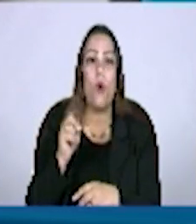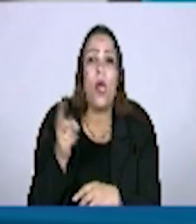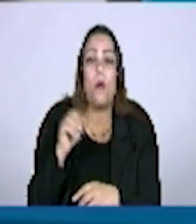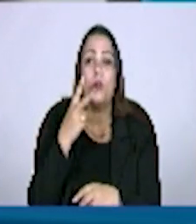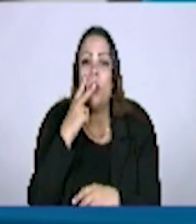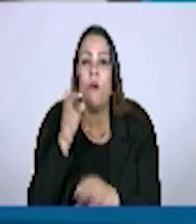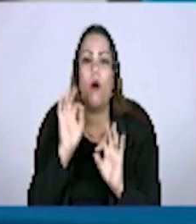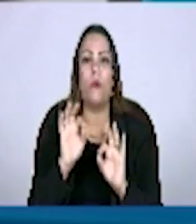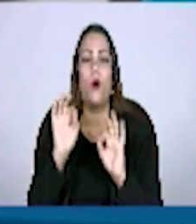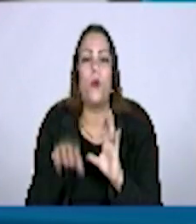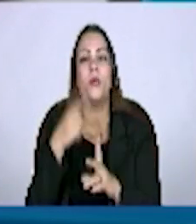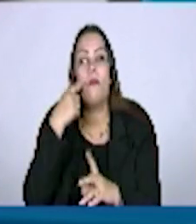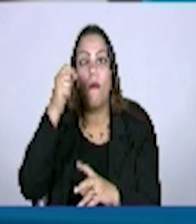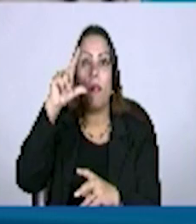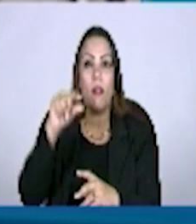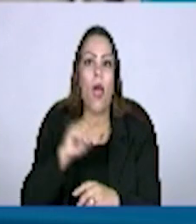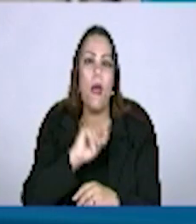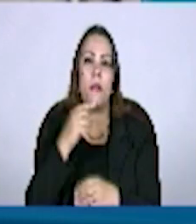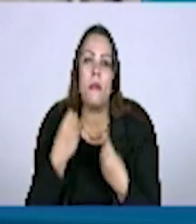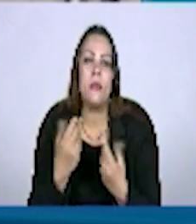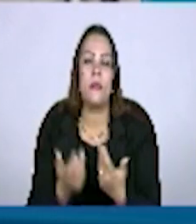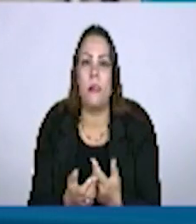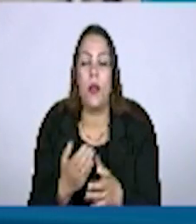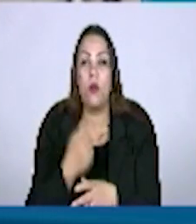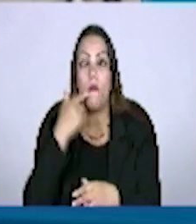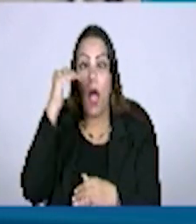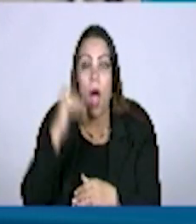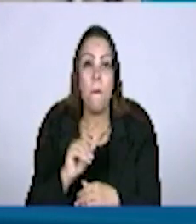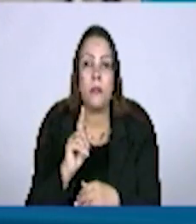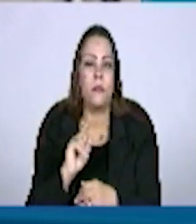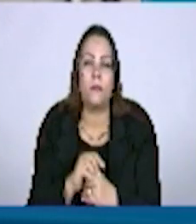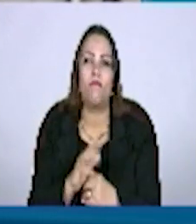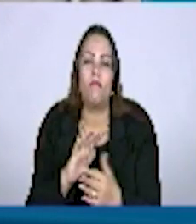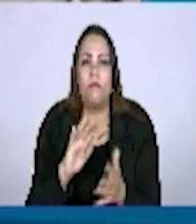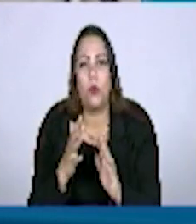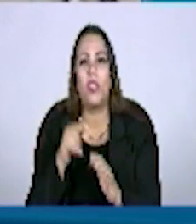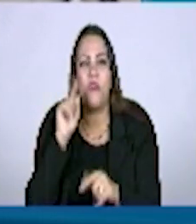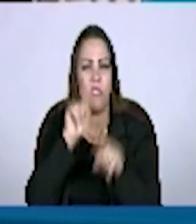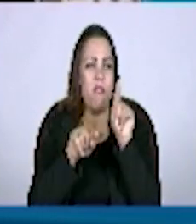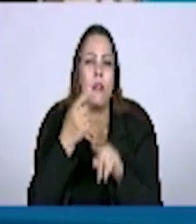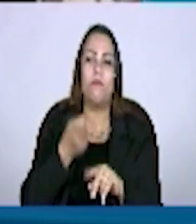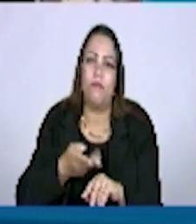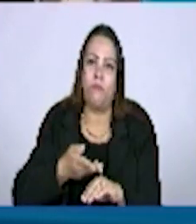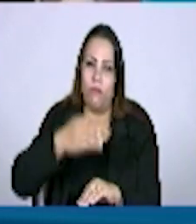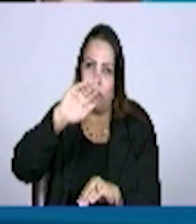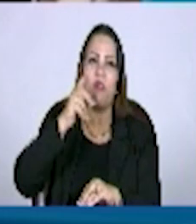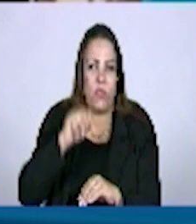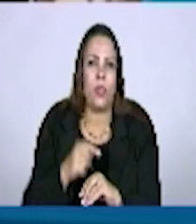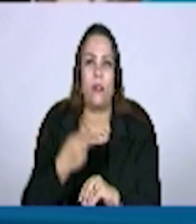وبنشوف وشايفين الاسعار انها لم تنخفض وربما يعني بعضها ربما تحرك